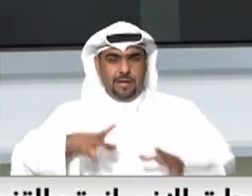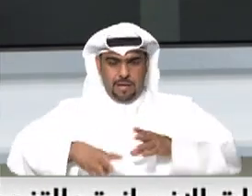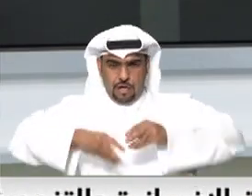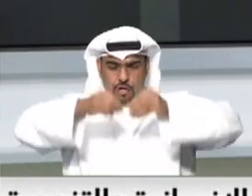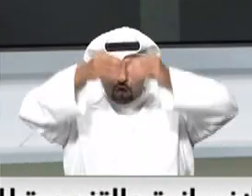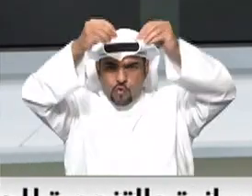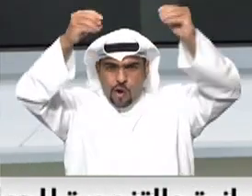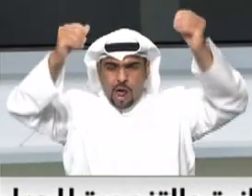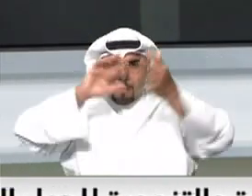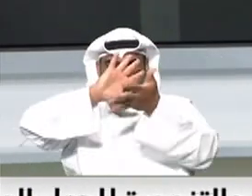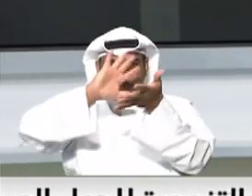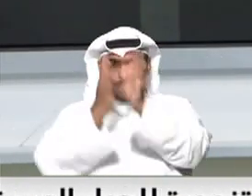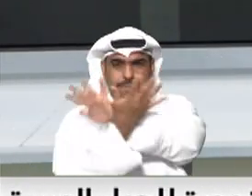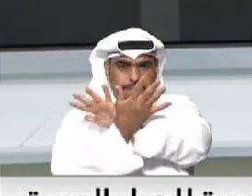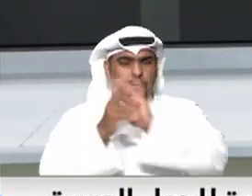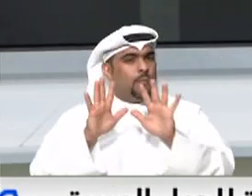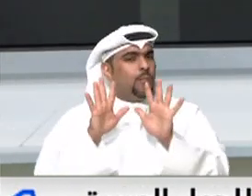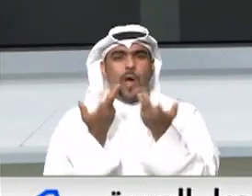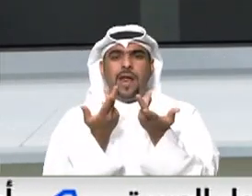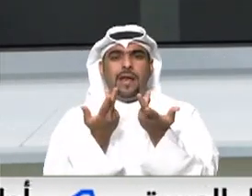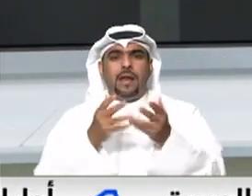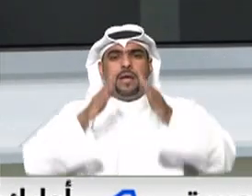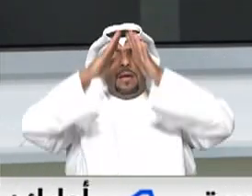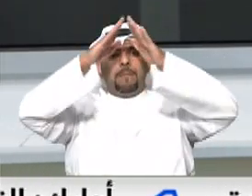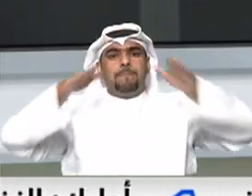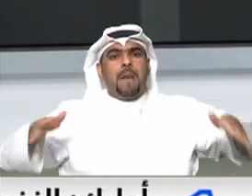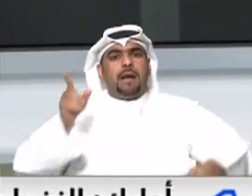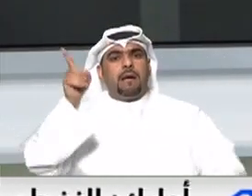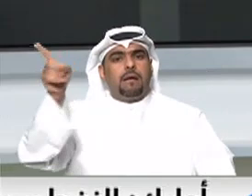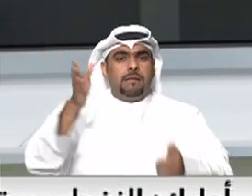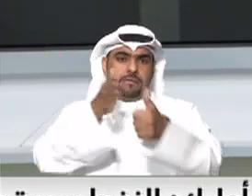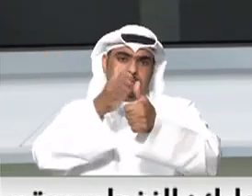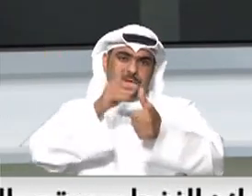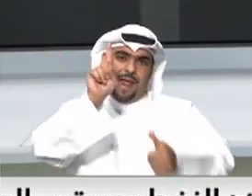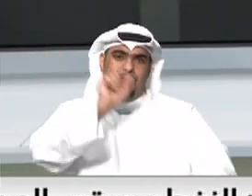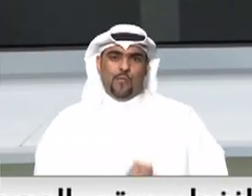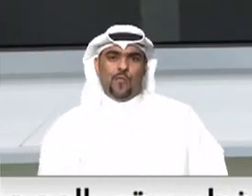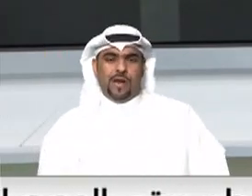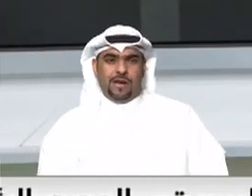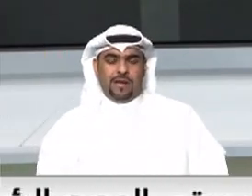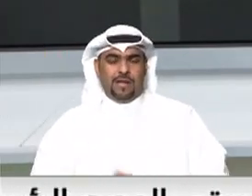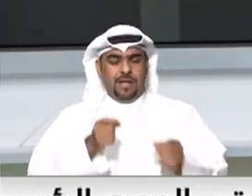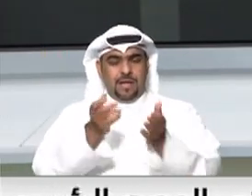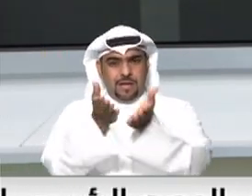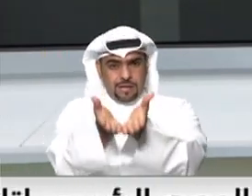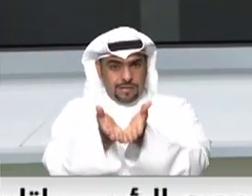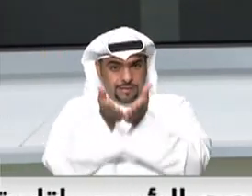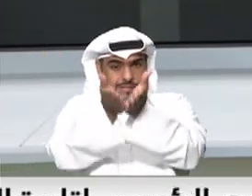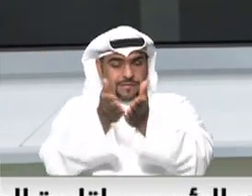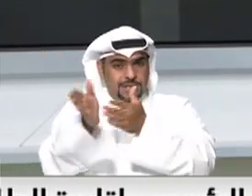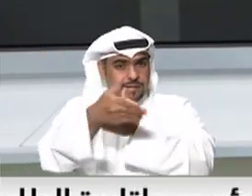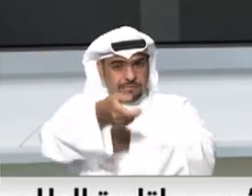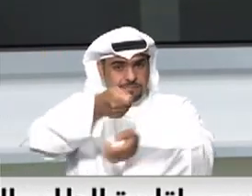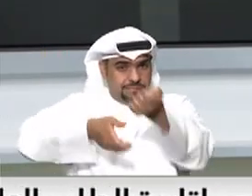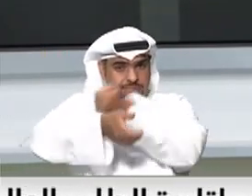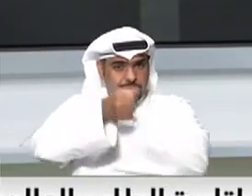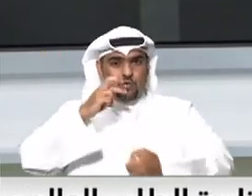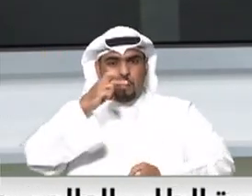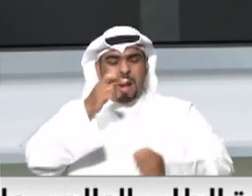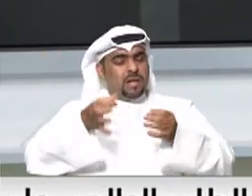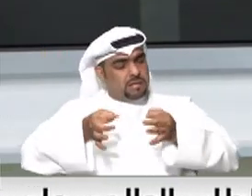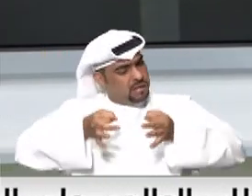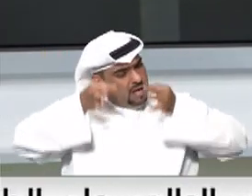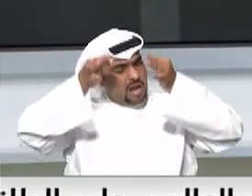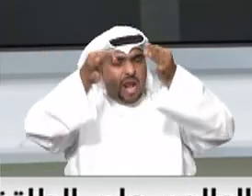44 عظمى 33 والرياح من 12 الى خمسين كيلو متر في الساعه اجروا اين نشاط بحر ارتفاع الامواج يصل الى خمسه وسته قدم